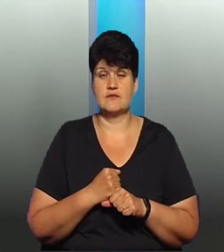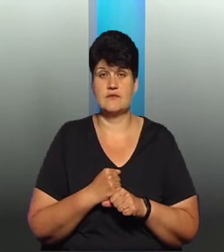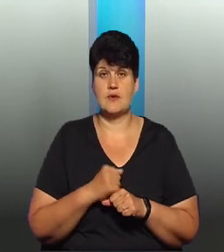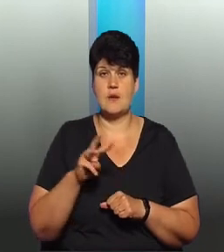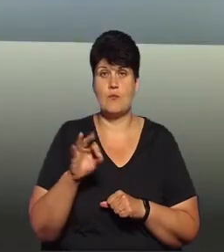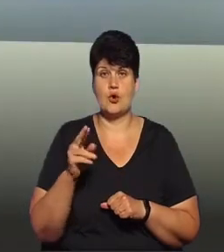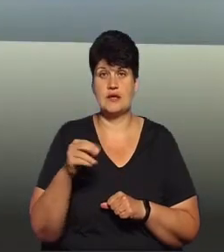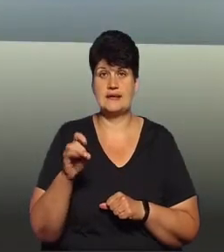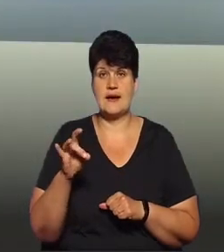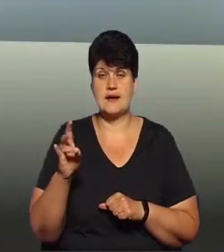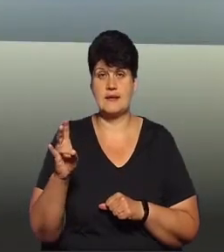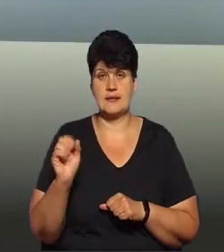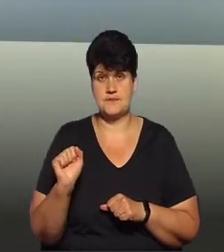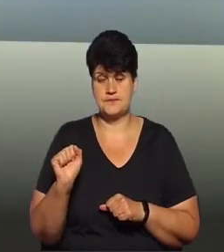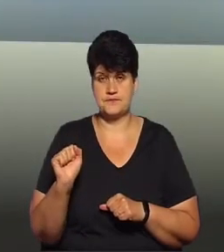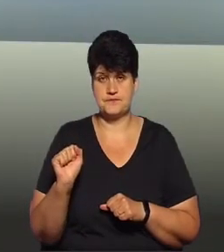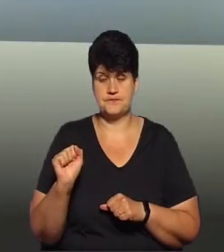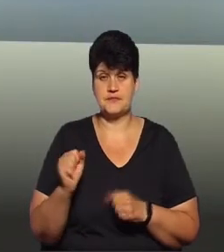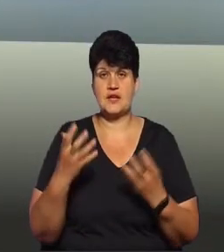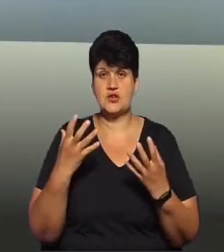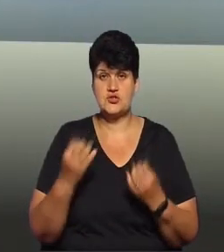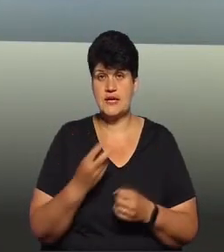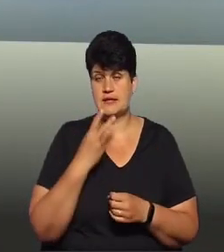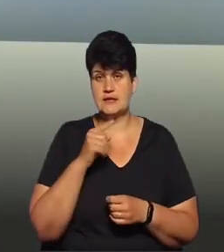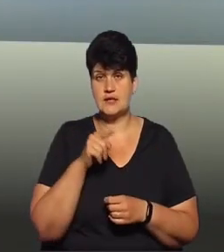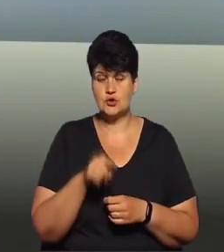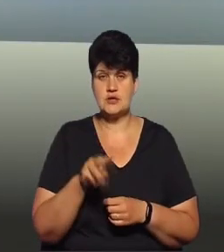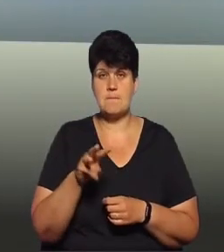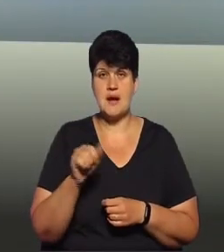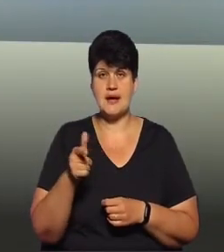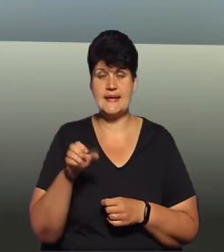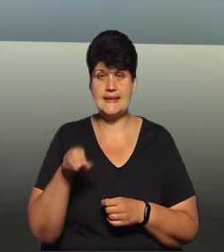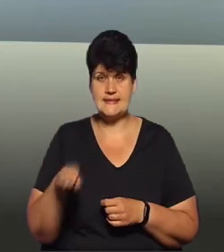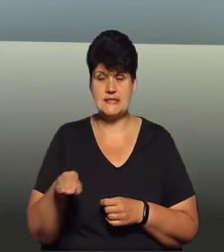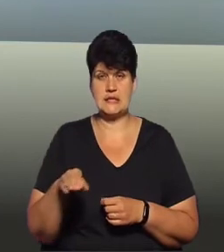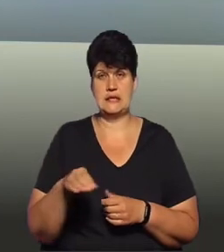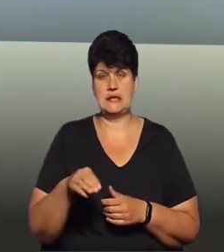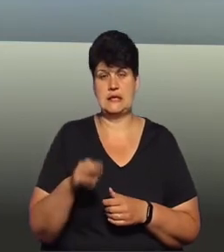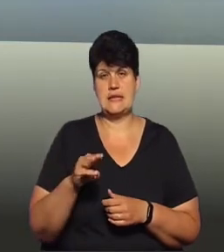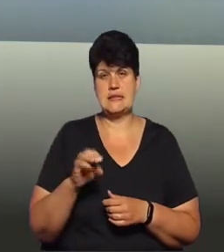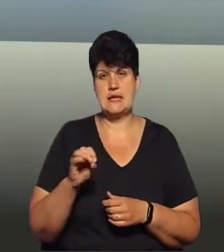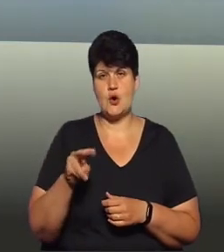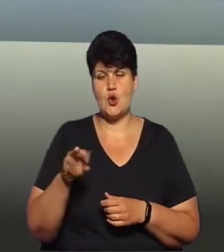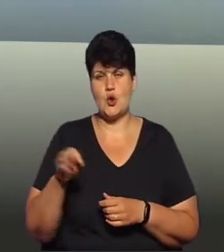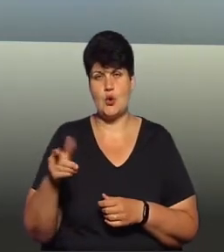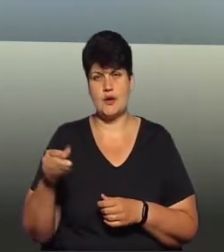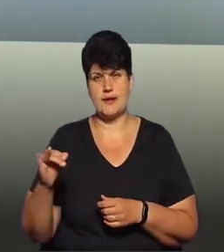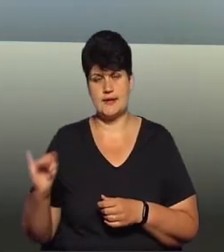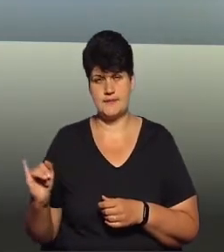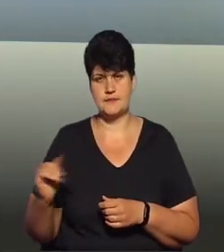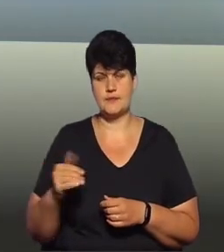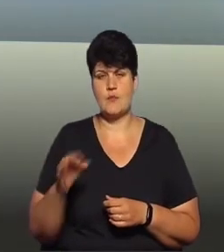ще, зважаючи на те, що ви є магістром теології, таке вузькоспеціалізоване запитання про антивакцинальні настрої